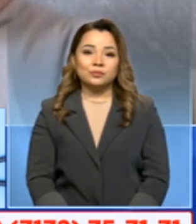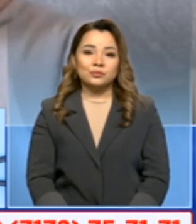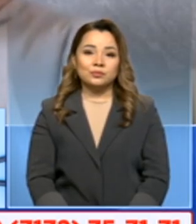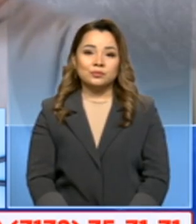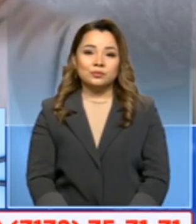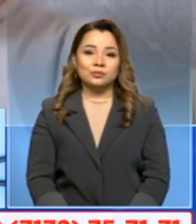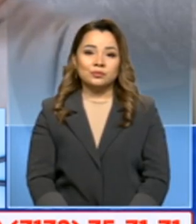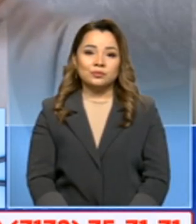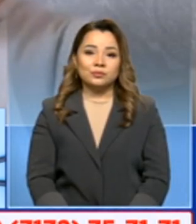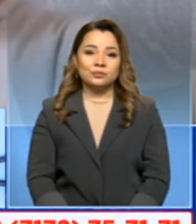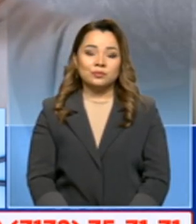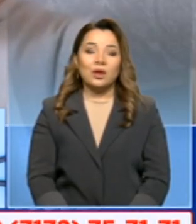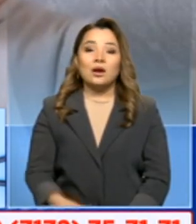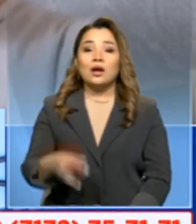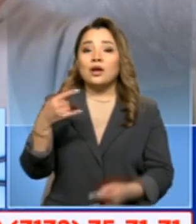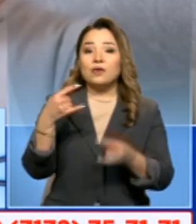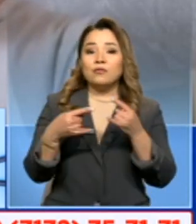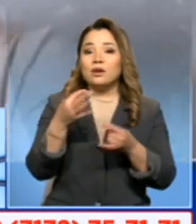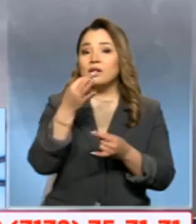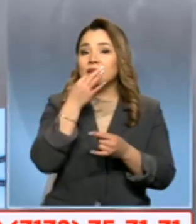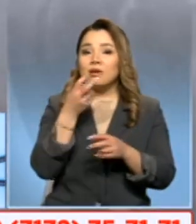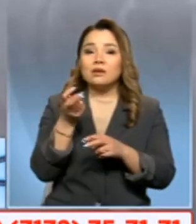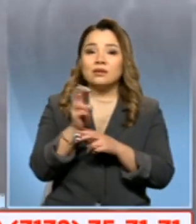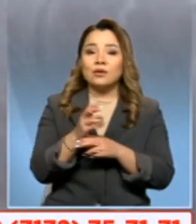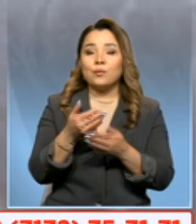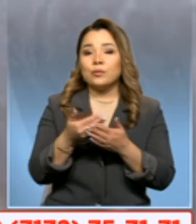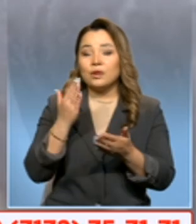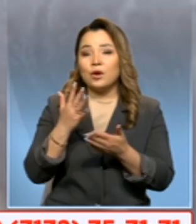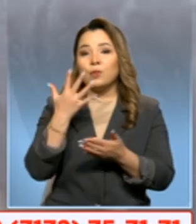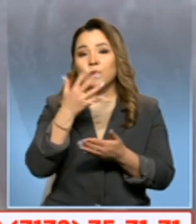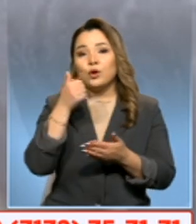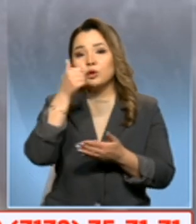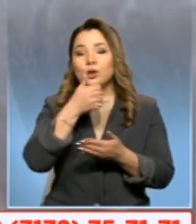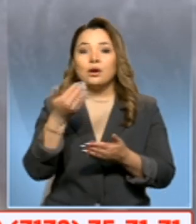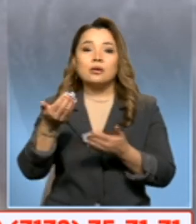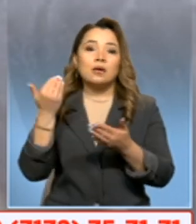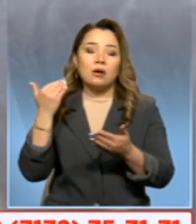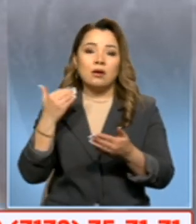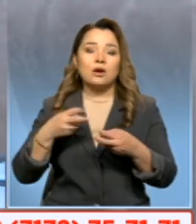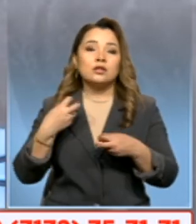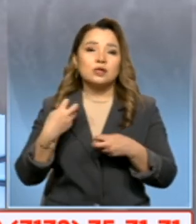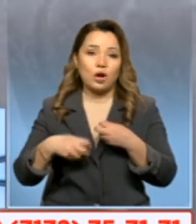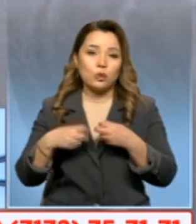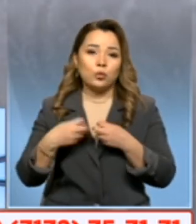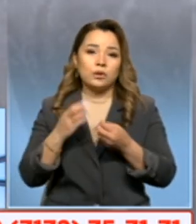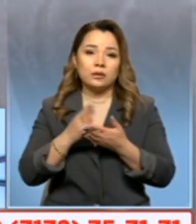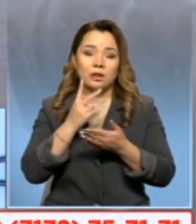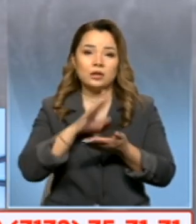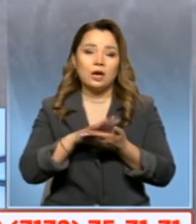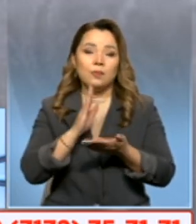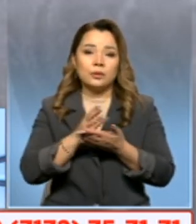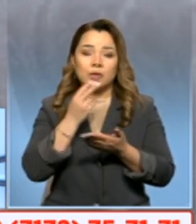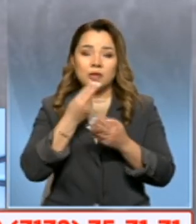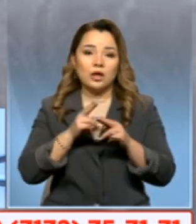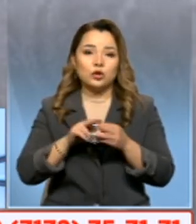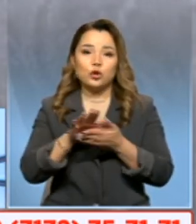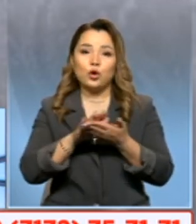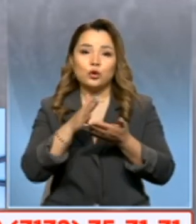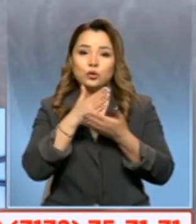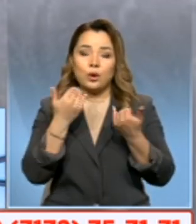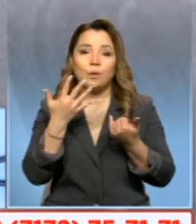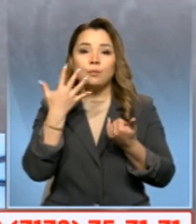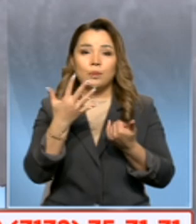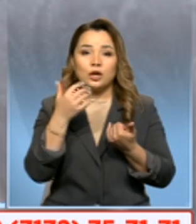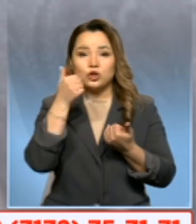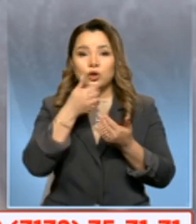Гүлназ? Менде мына жобаға келмей тұрып, бұрын 5 жыл бұрын гормональный нарушение болған жоқ.